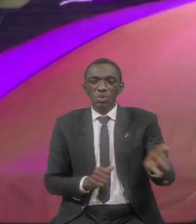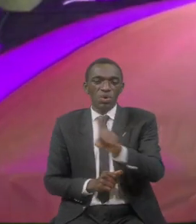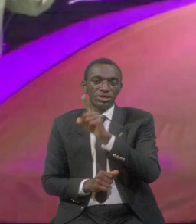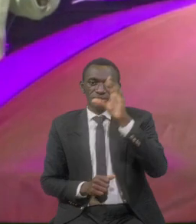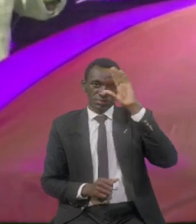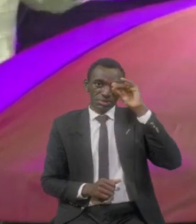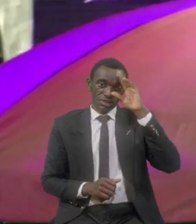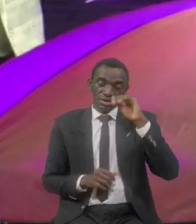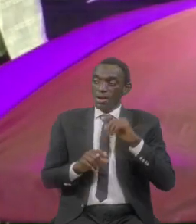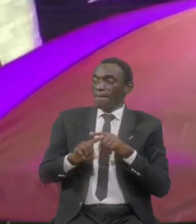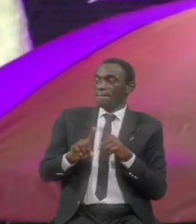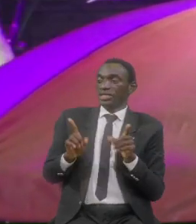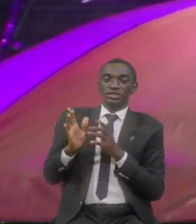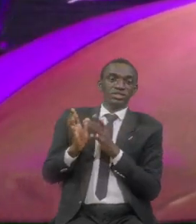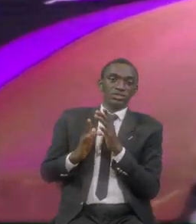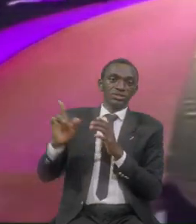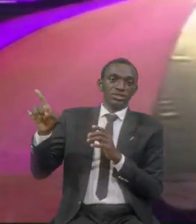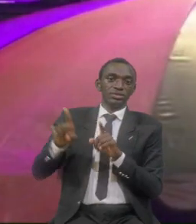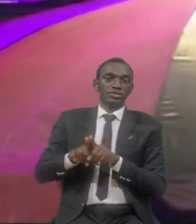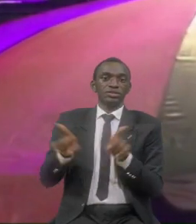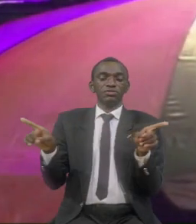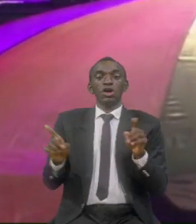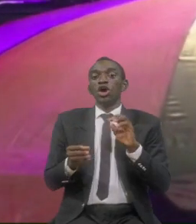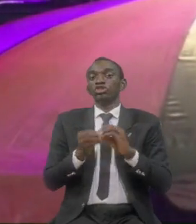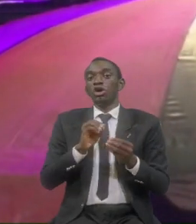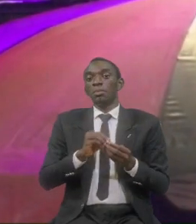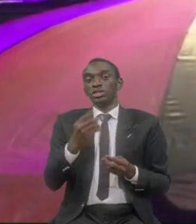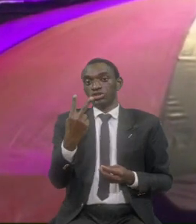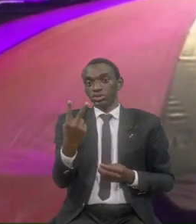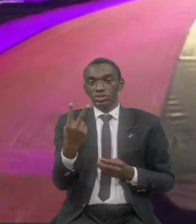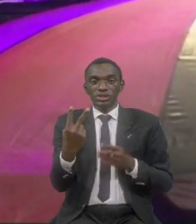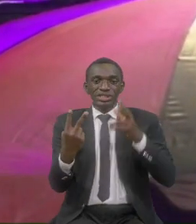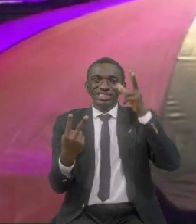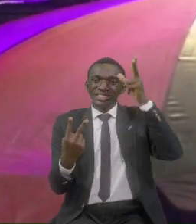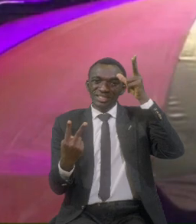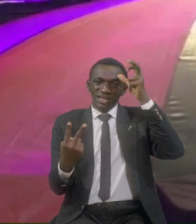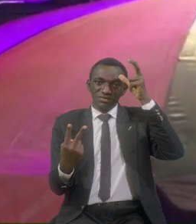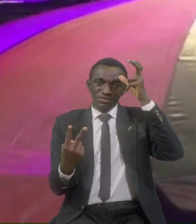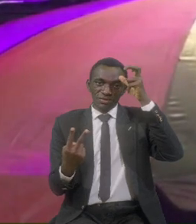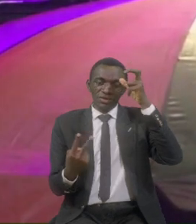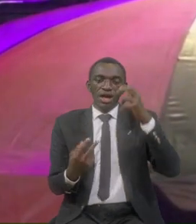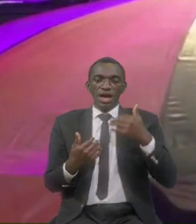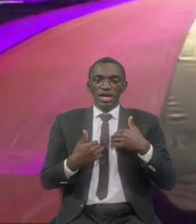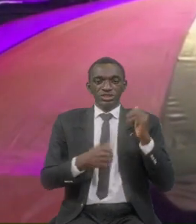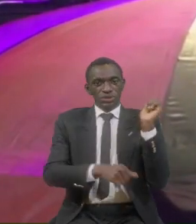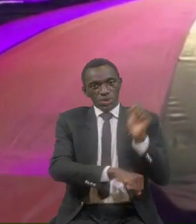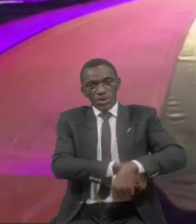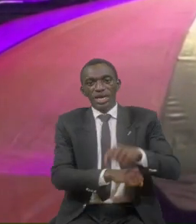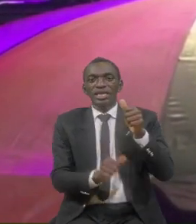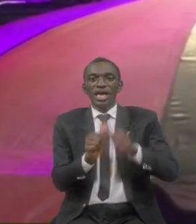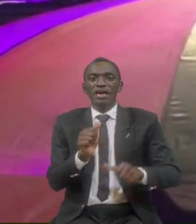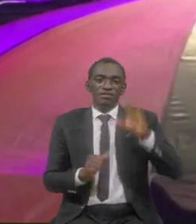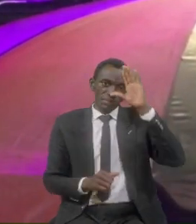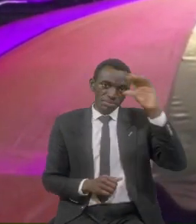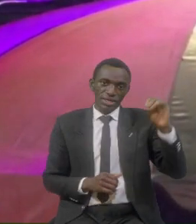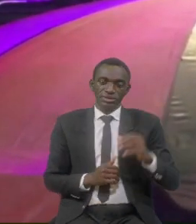the devil has conquered every man. Ang demonyo ang dautan iyang gipildi gidaog ang tanan. No